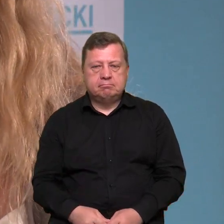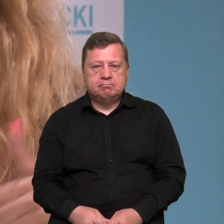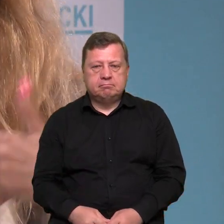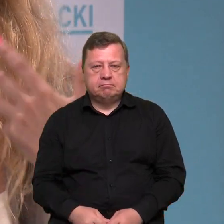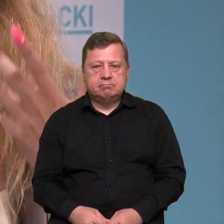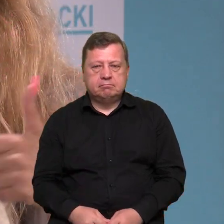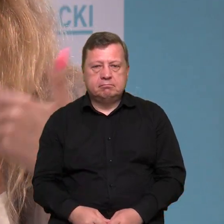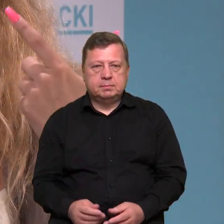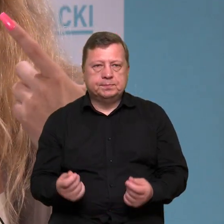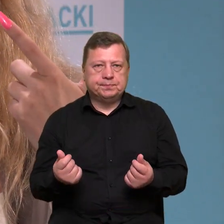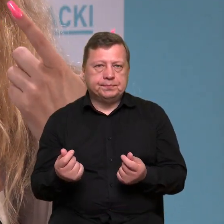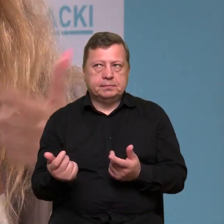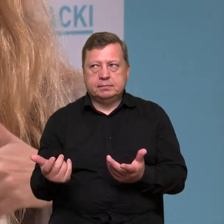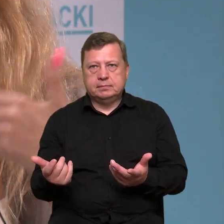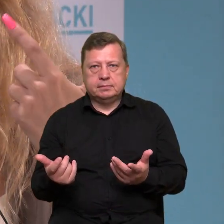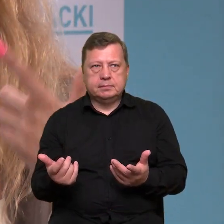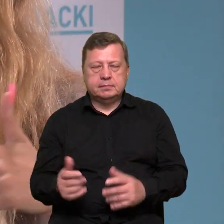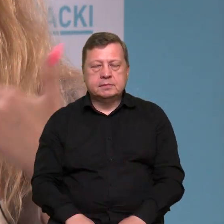stonusz z wibratorem.